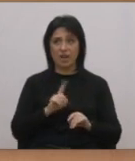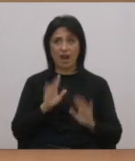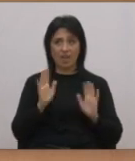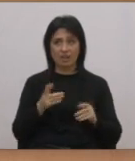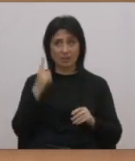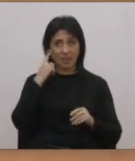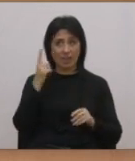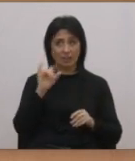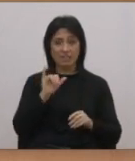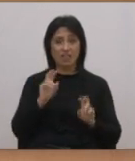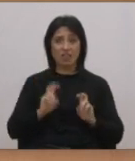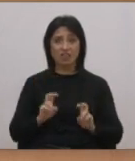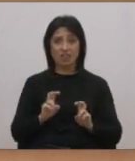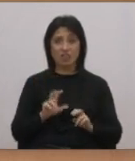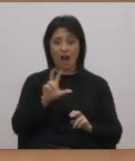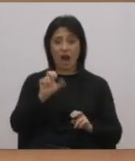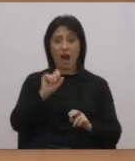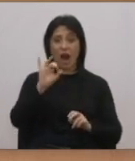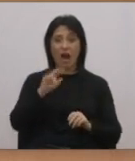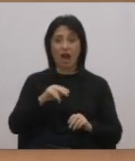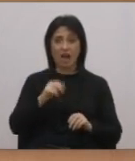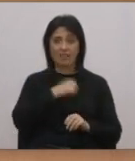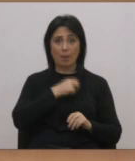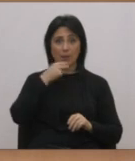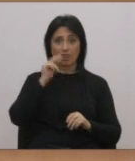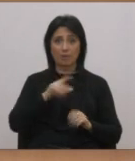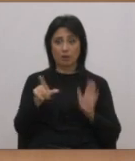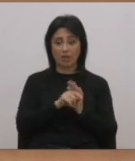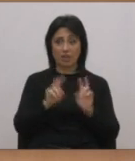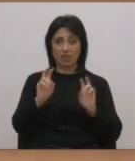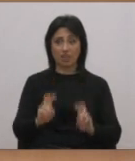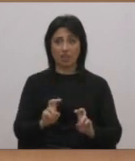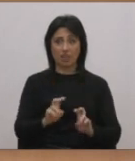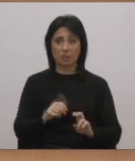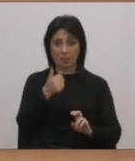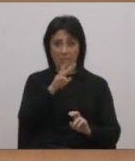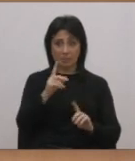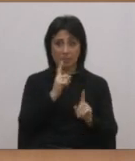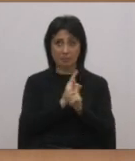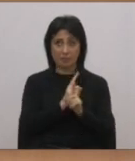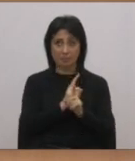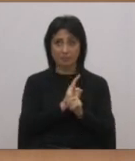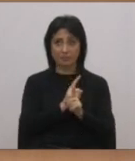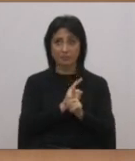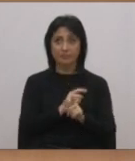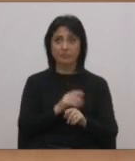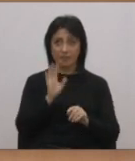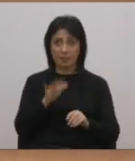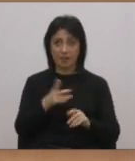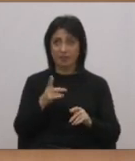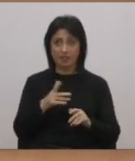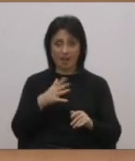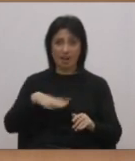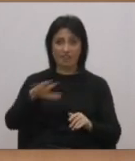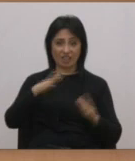ხდება, გესმით სადიჯდა, ჰააგი სამხედრო დამნაშავესთან იჯდა, ვიცეპრემიერი, მეტი დაქცევა ქვეყნის